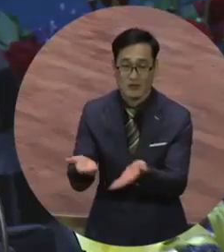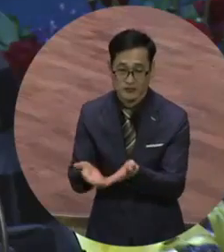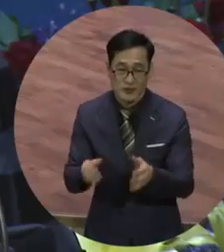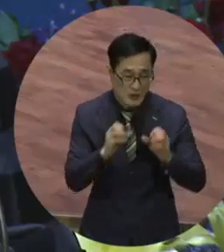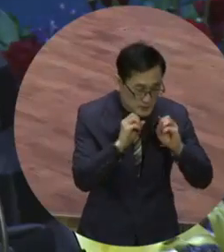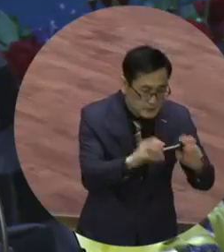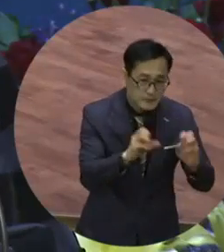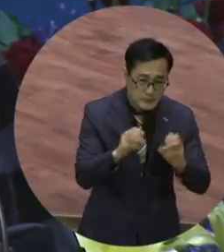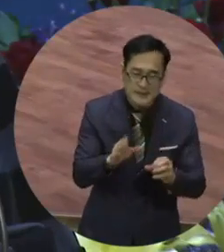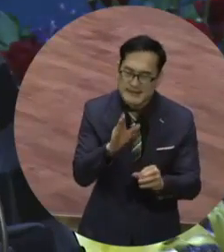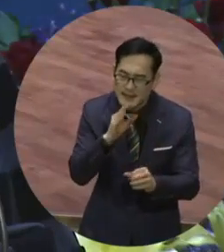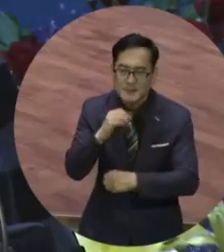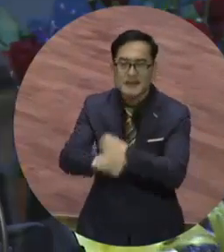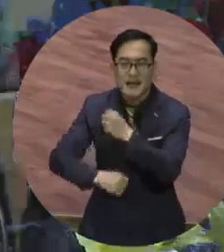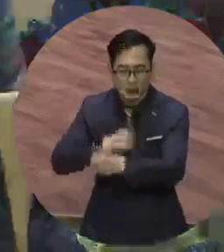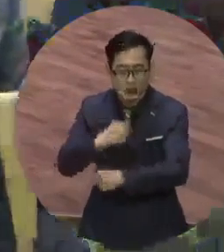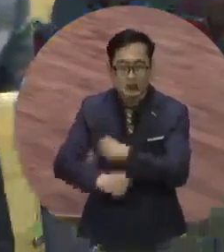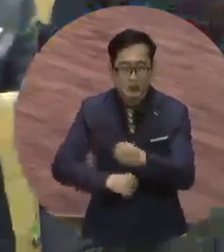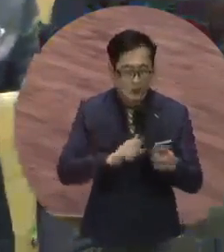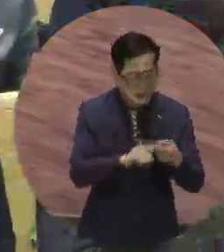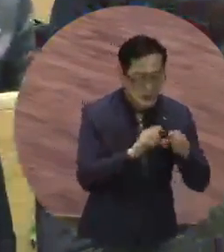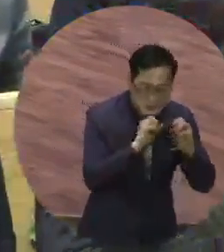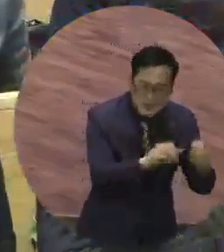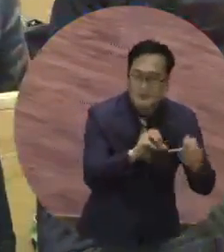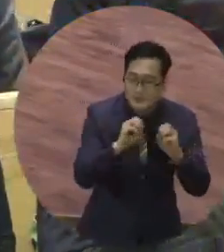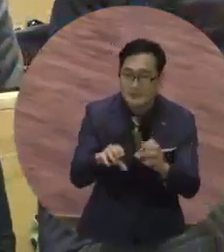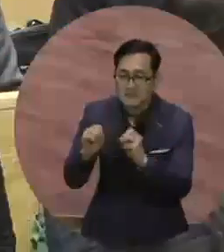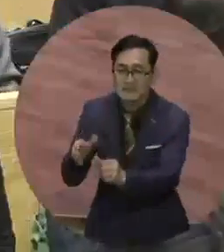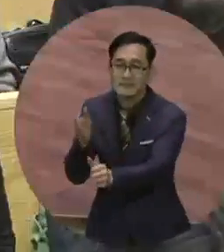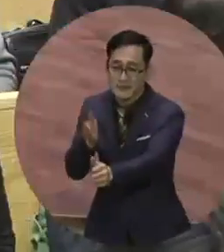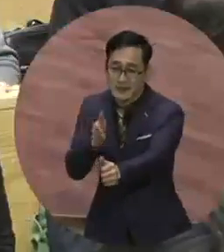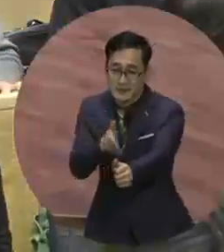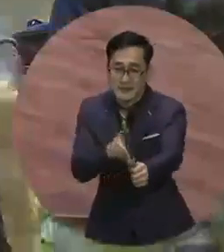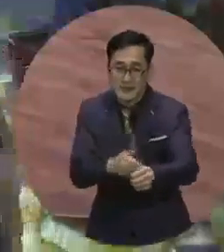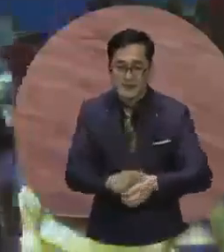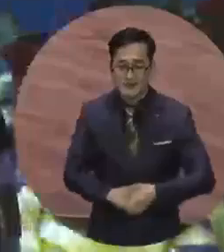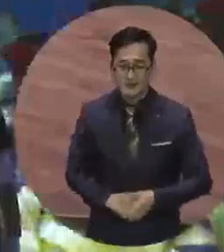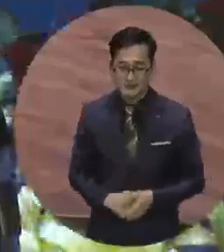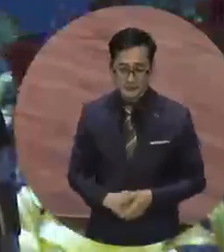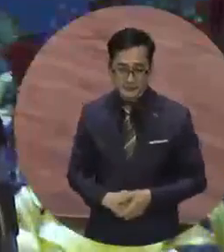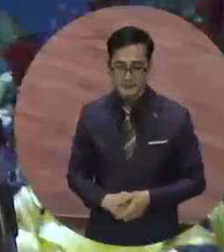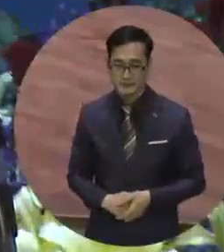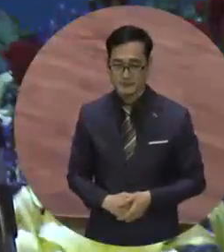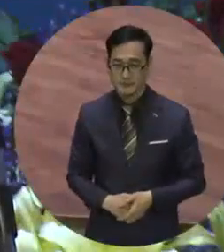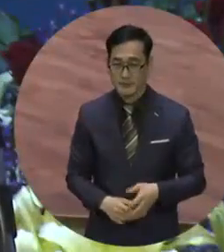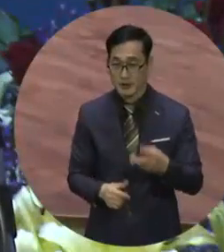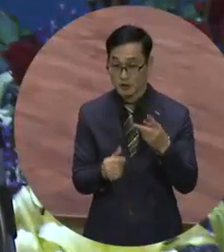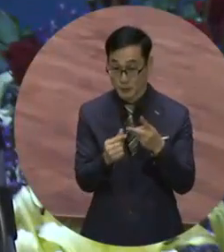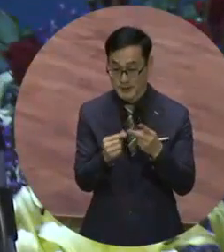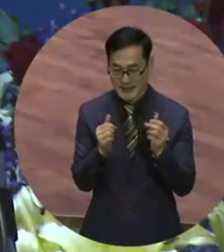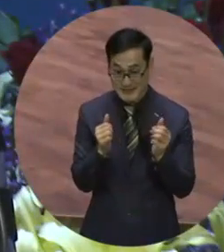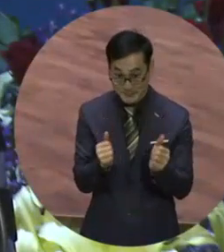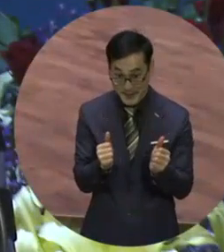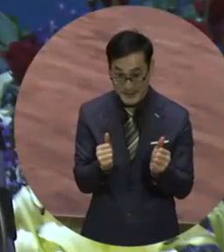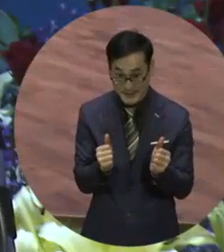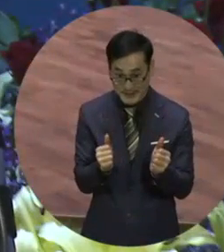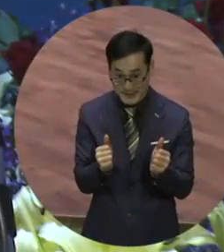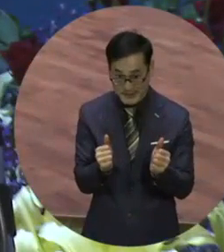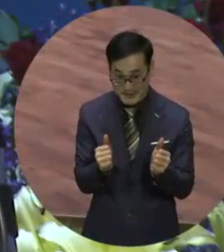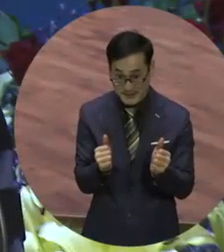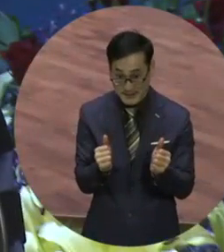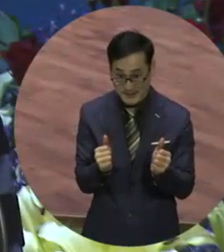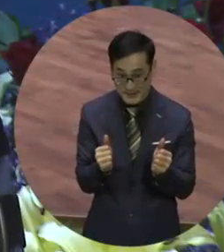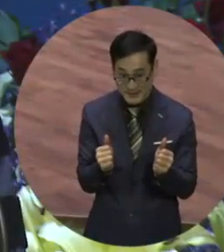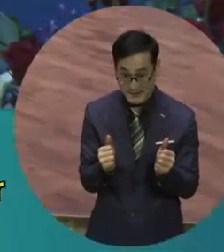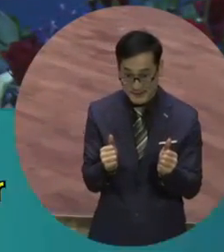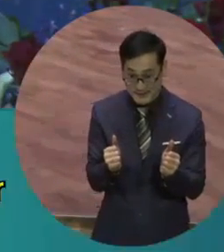자유의 비밀을 말할 수 있기를 주의 이름으로 축복합니다. 두 번째로 심판으로부터 자유입니다.